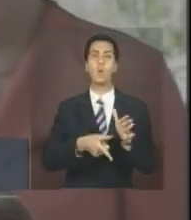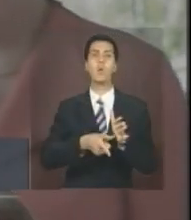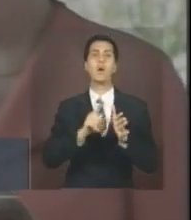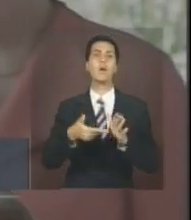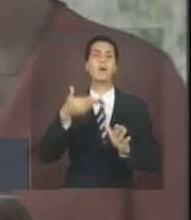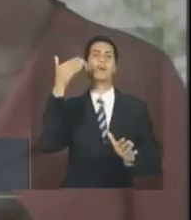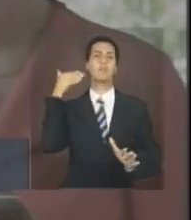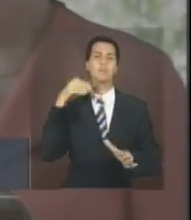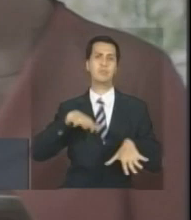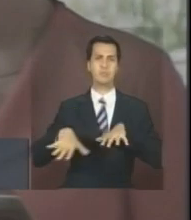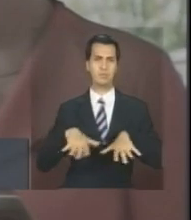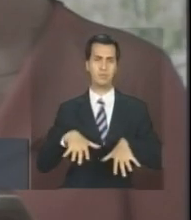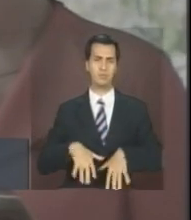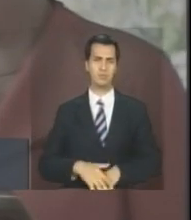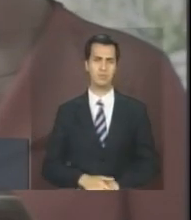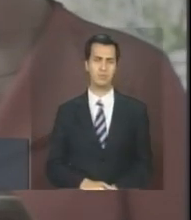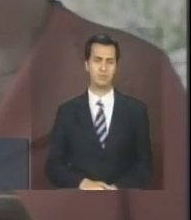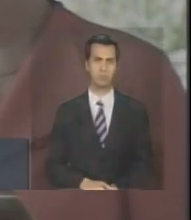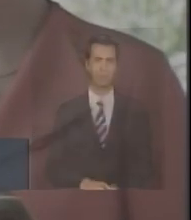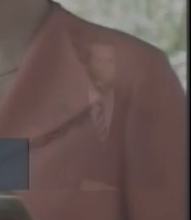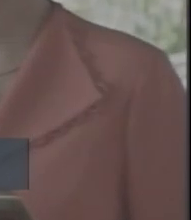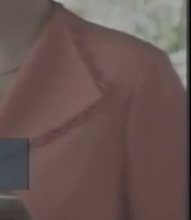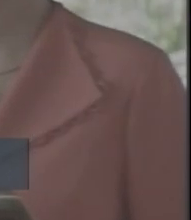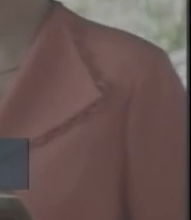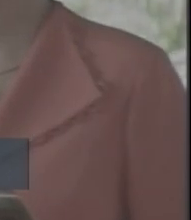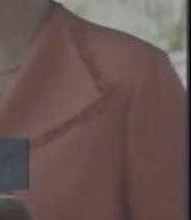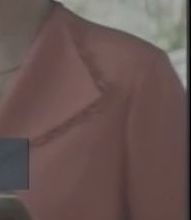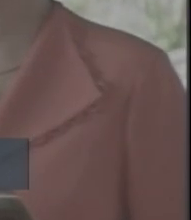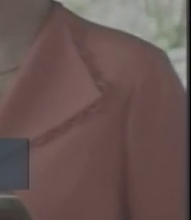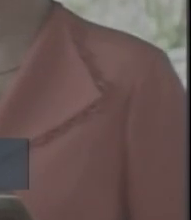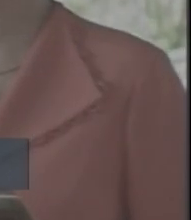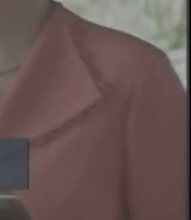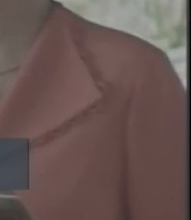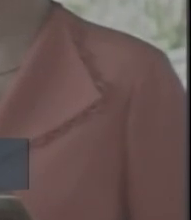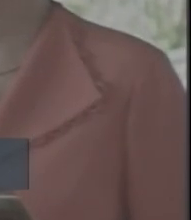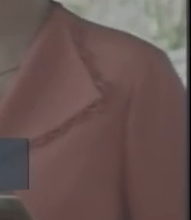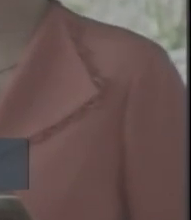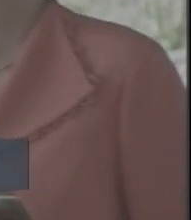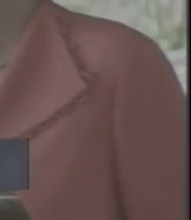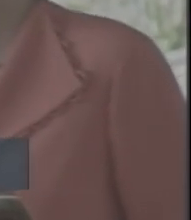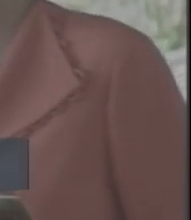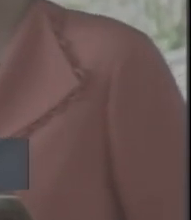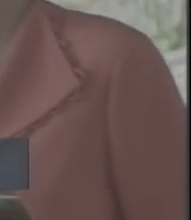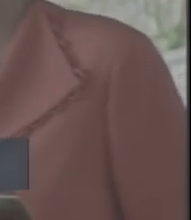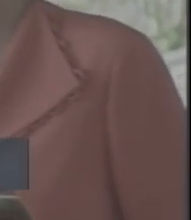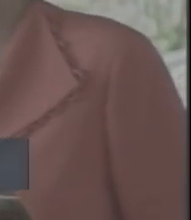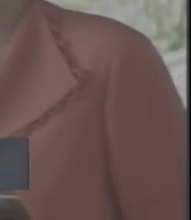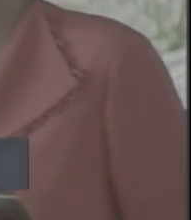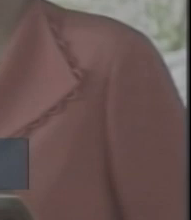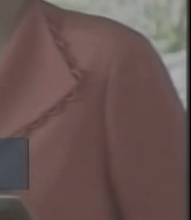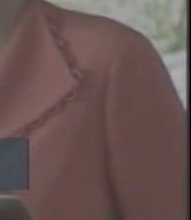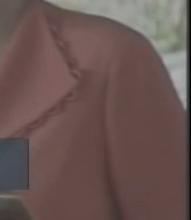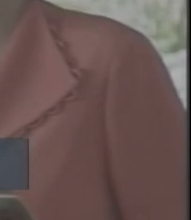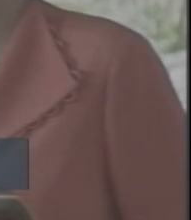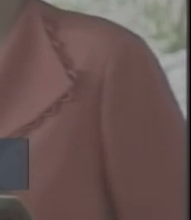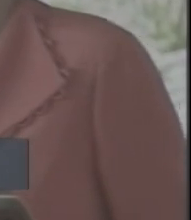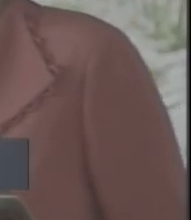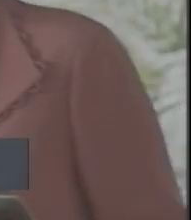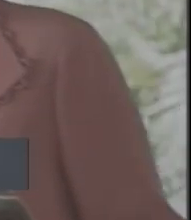De cette forma, les troupes de la MINUSTAH reviendront au niveau qu'elles avaient avant le